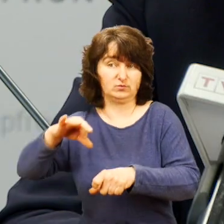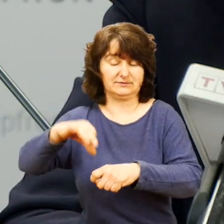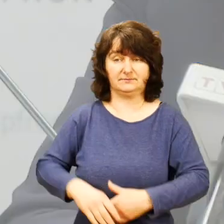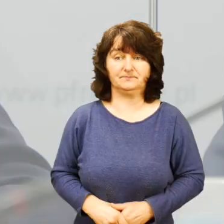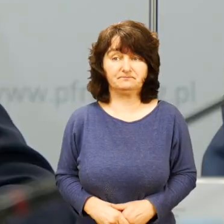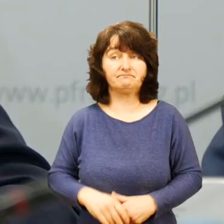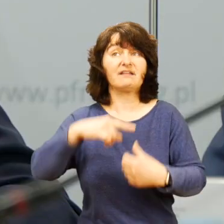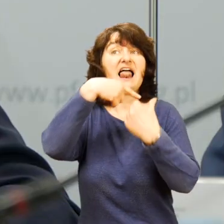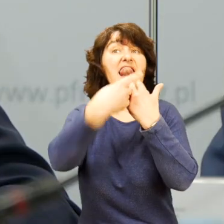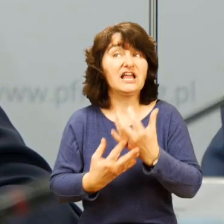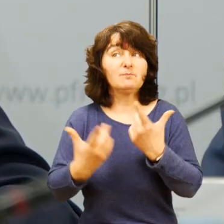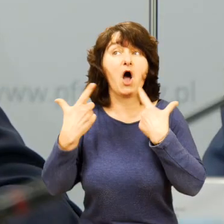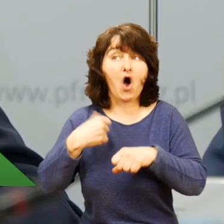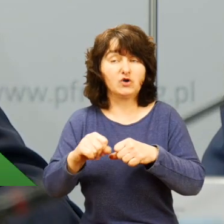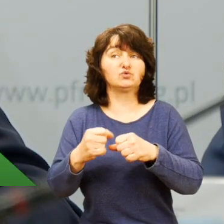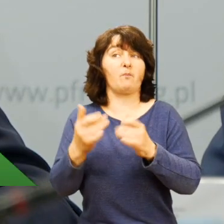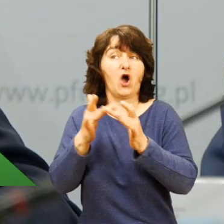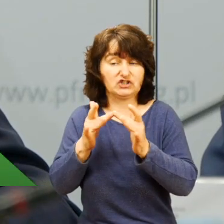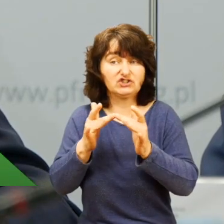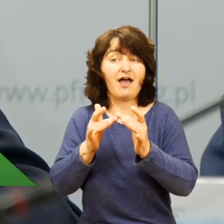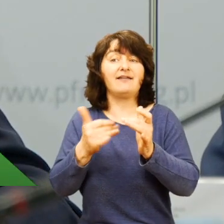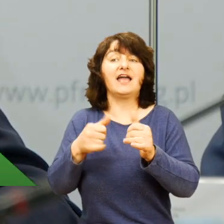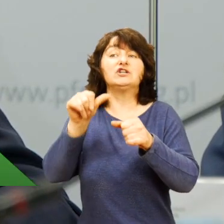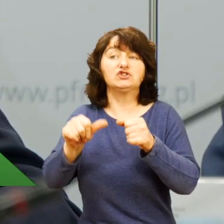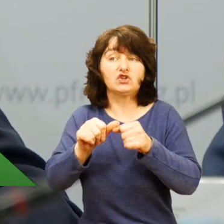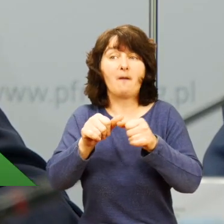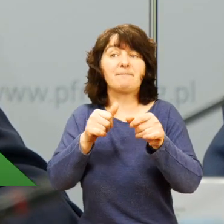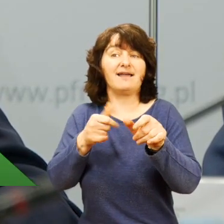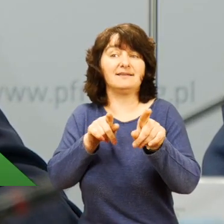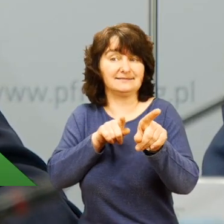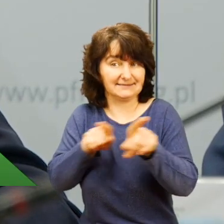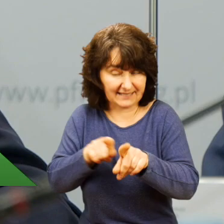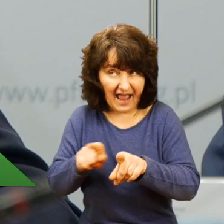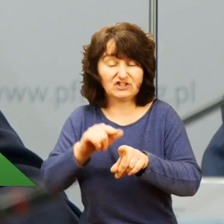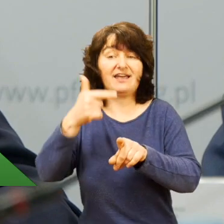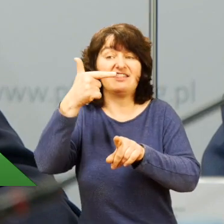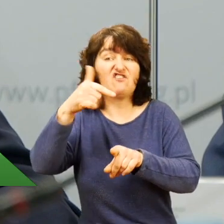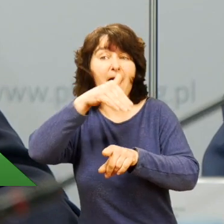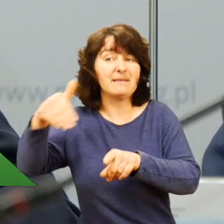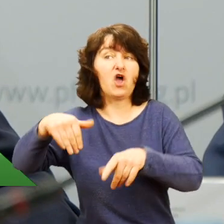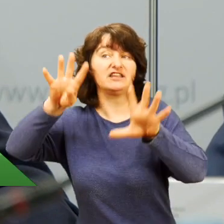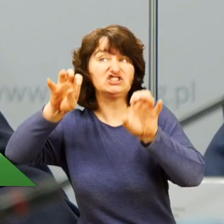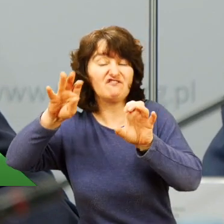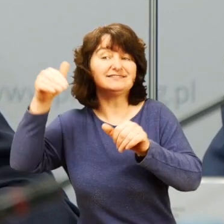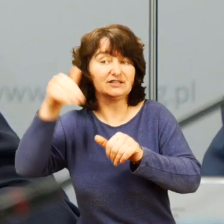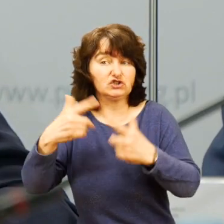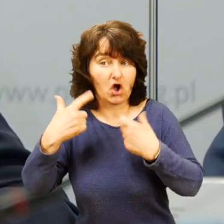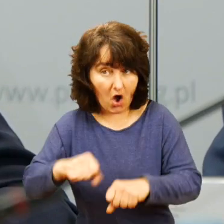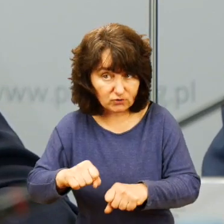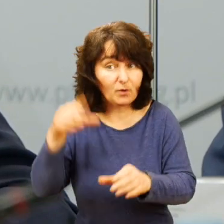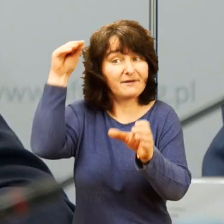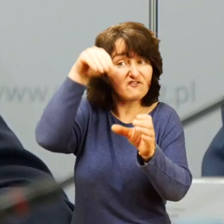ubezpieczeń społecznych. Liczba osób z orzeczeniem stopnia niepełnosprawności wynosi 2 miliony 900 tysięcy, z